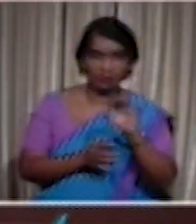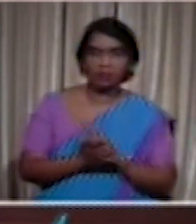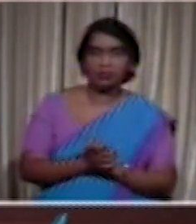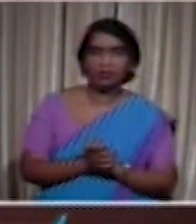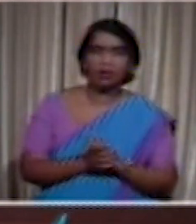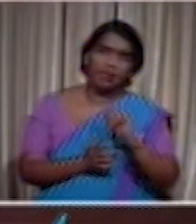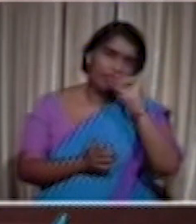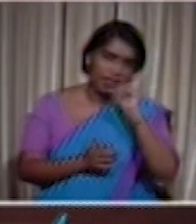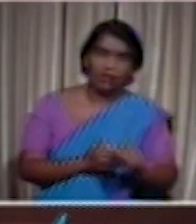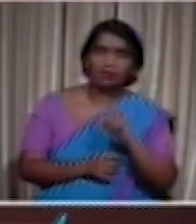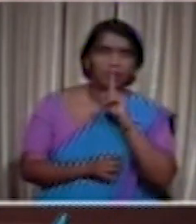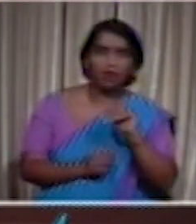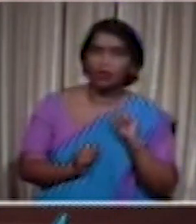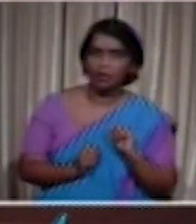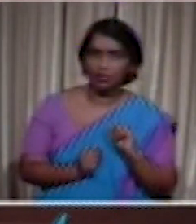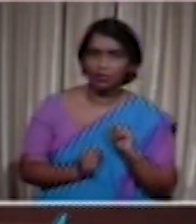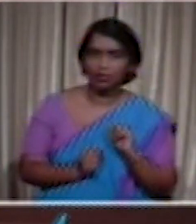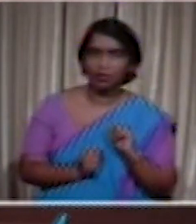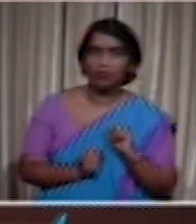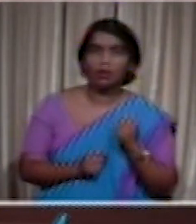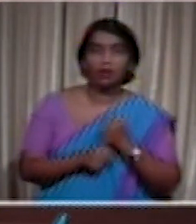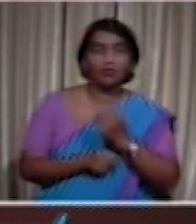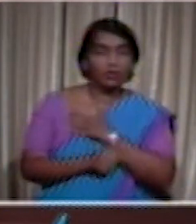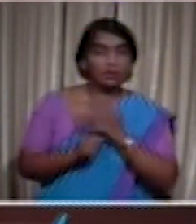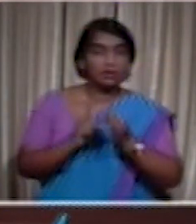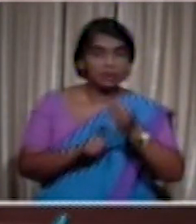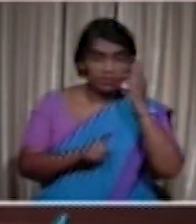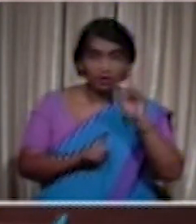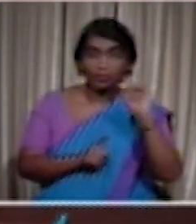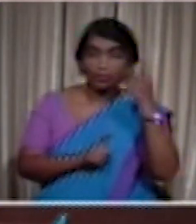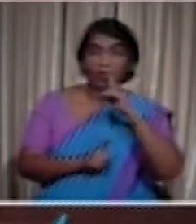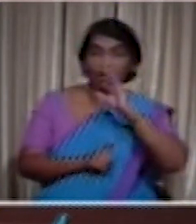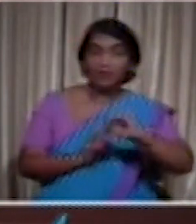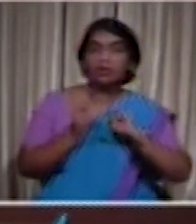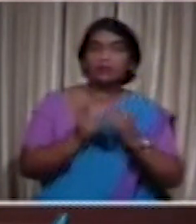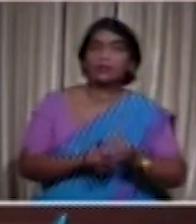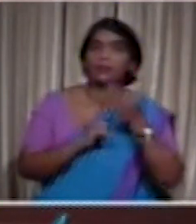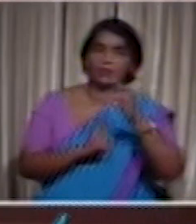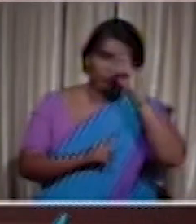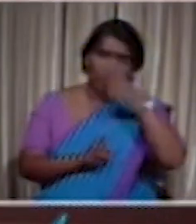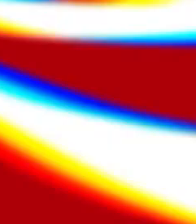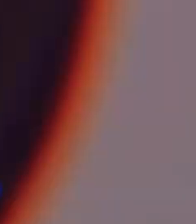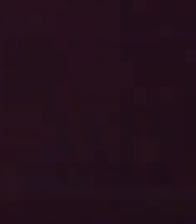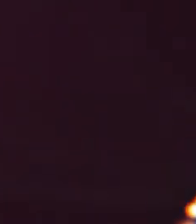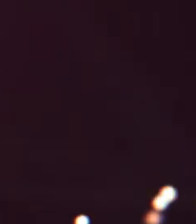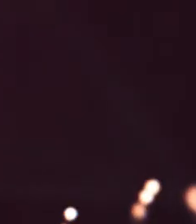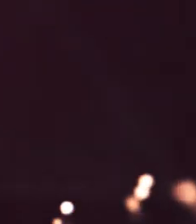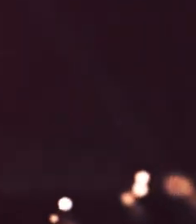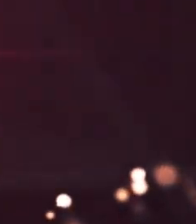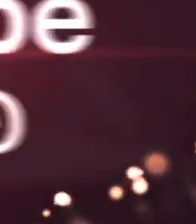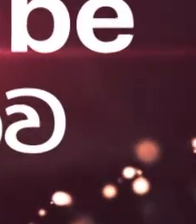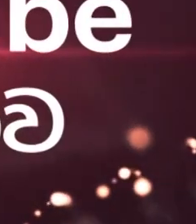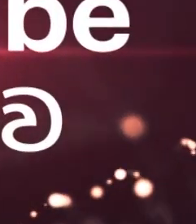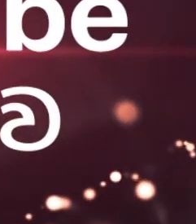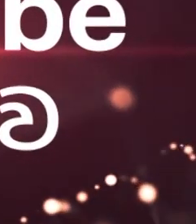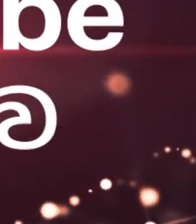හැබැයි ඇත්තම කතාව මොකද්ද? ගෝඨාභය ජනාධිපතිතුමා ඉස්සල්ලාම එන්න කිව්ව සජිත් ප්‍රේමදාස මහත්තයා. මම හැමදාම කියන්නේ ඒක. අද